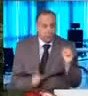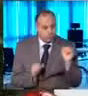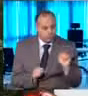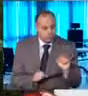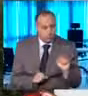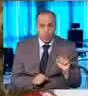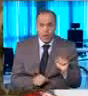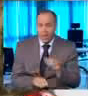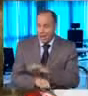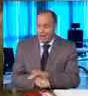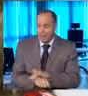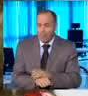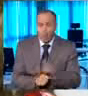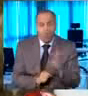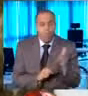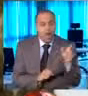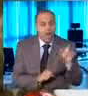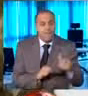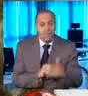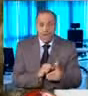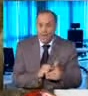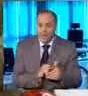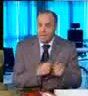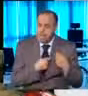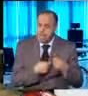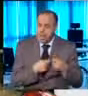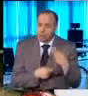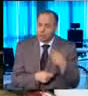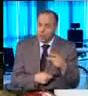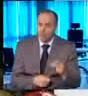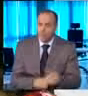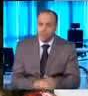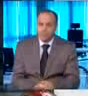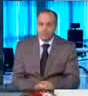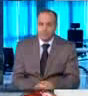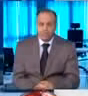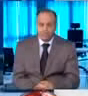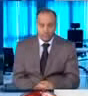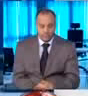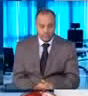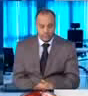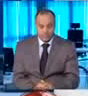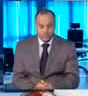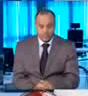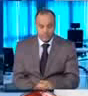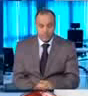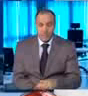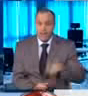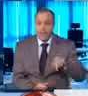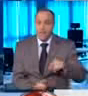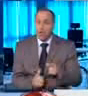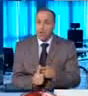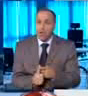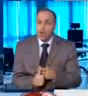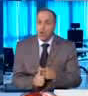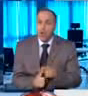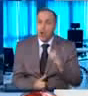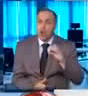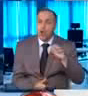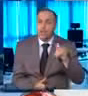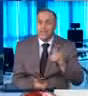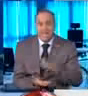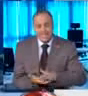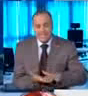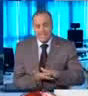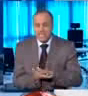من الحرفيين والفلاحين من ترويج منتجاتهم. في الأيام الأولى كونكت على السبخة